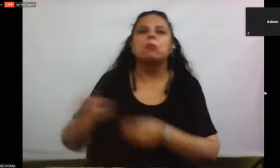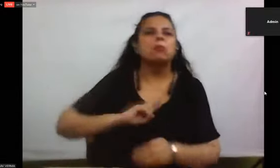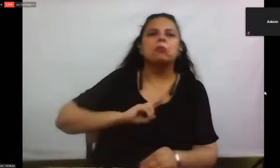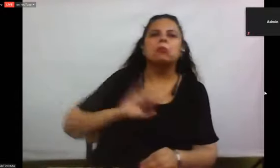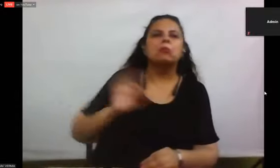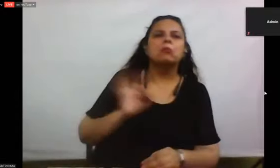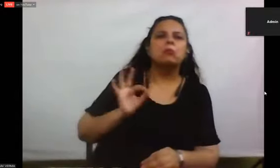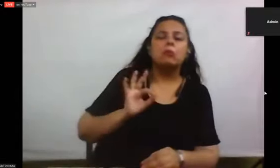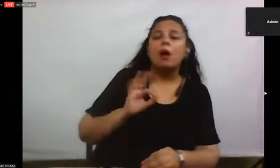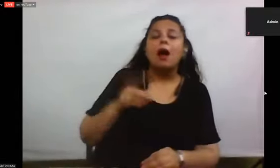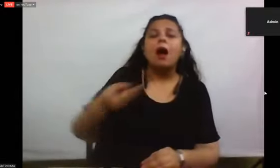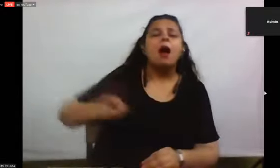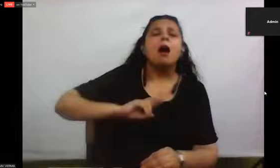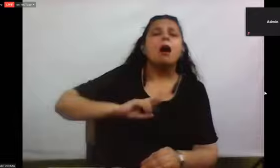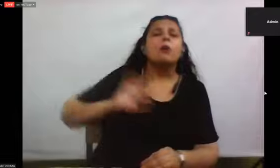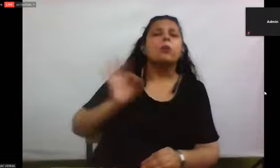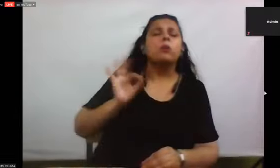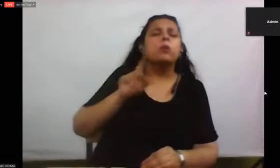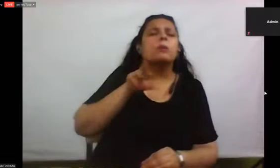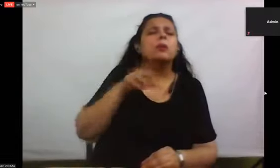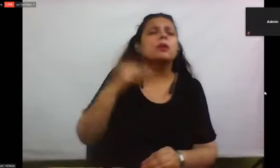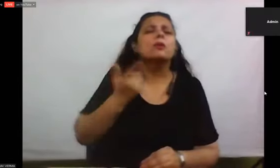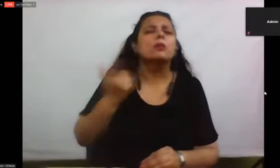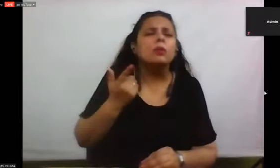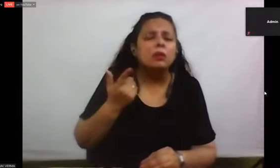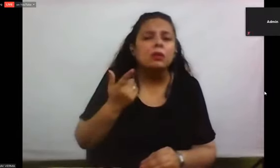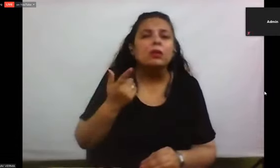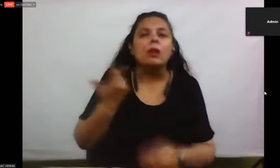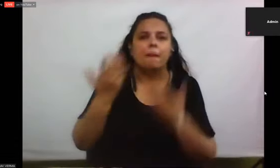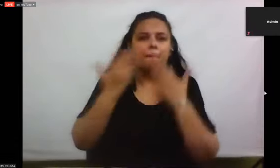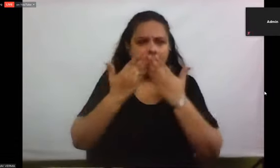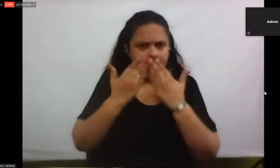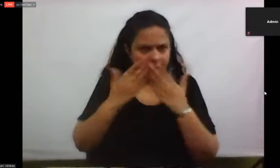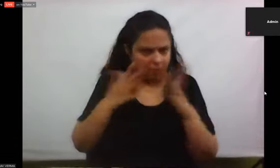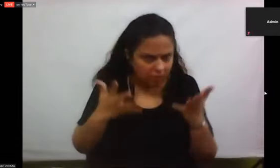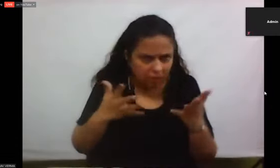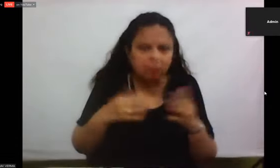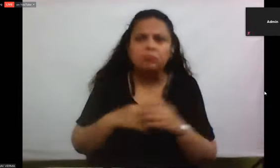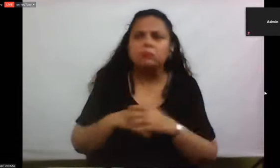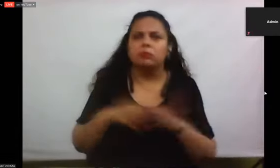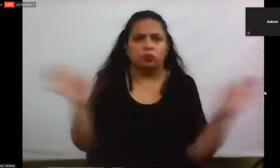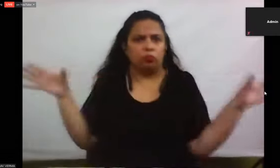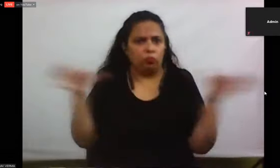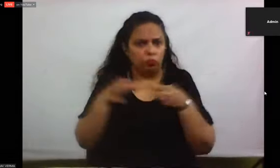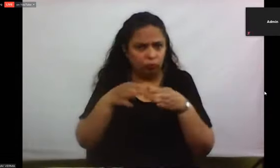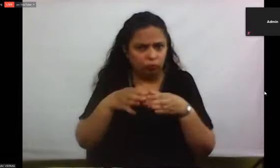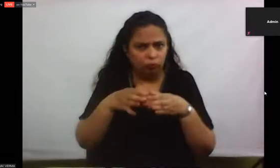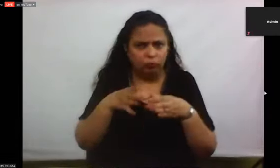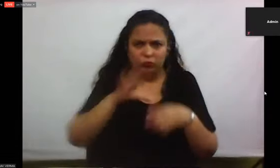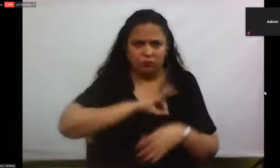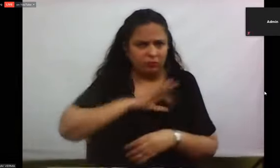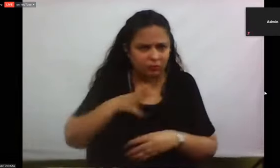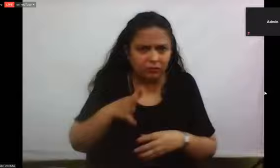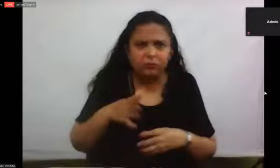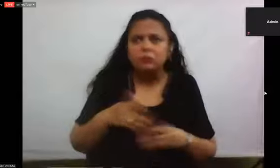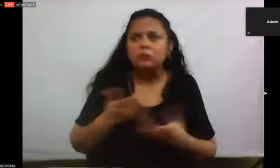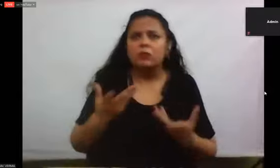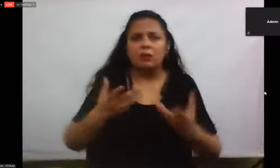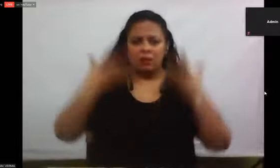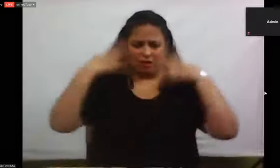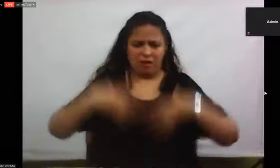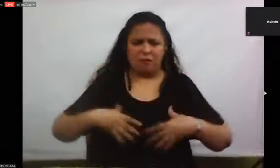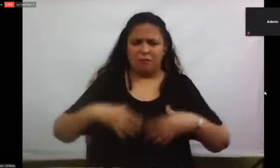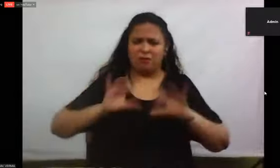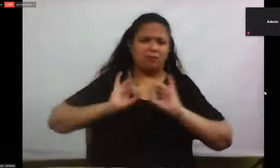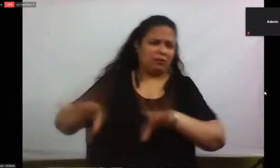में, खाने में, ग्रुप में रहने में, बाजार जाने में, कपड़ा पहनने में, किस चीज में